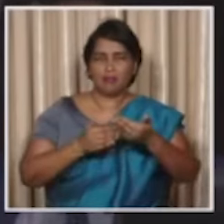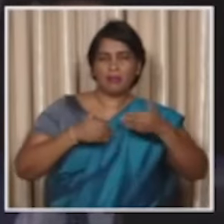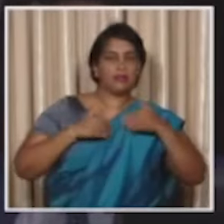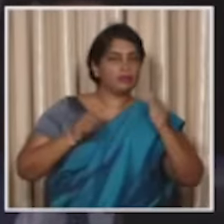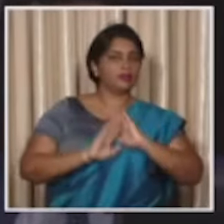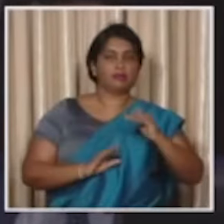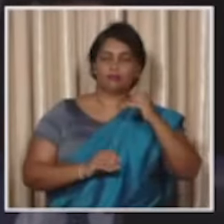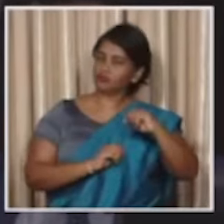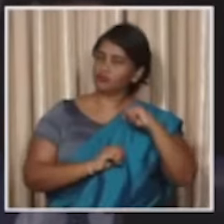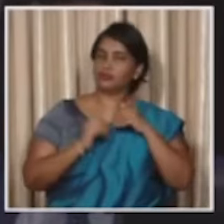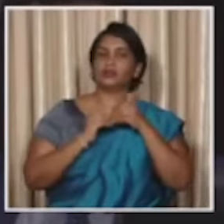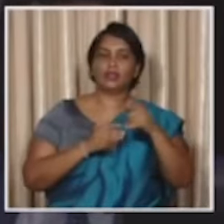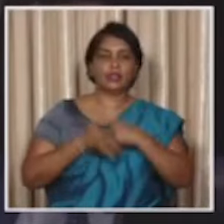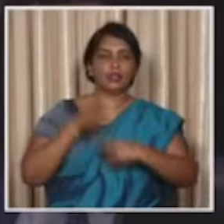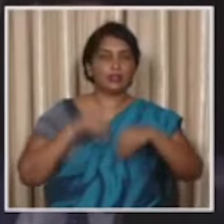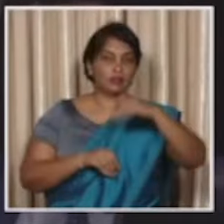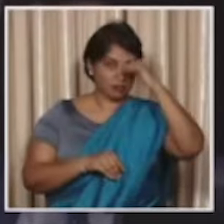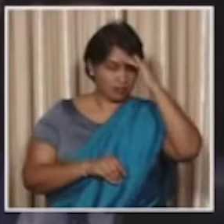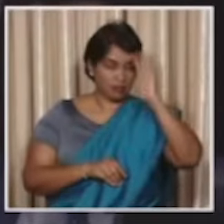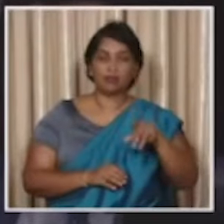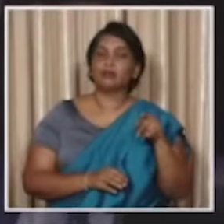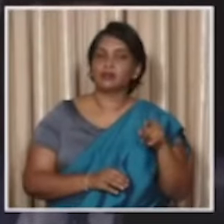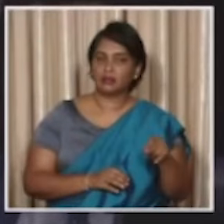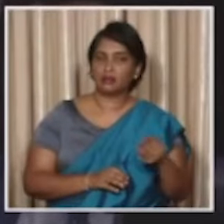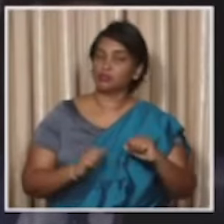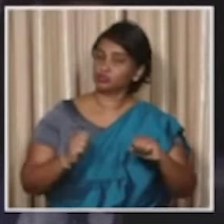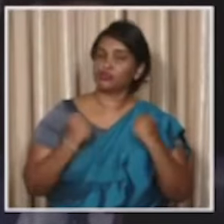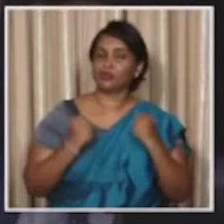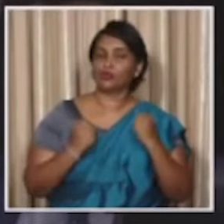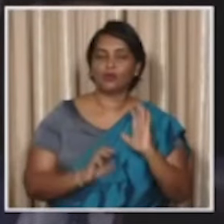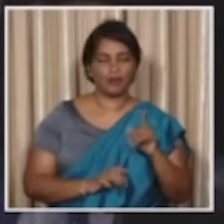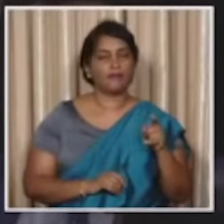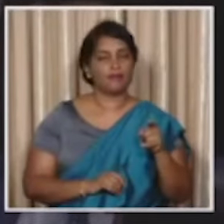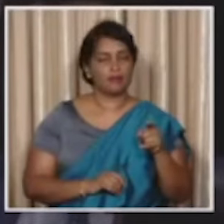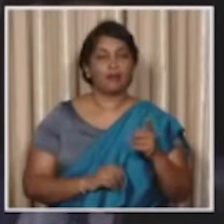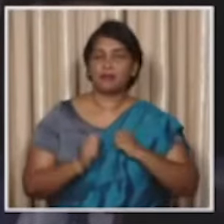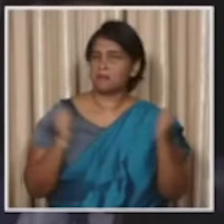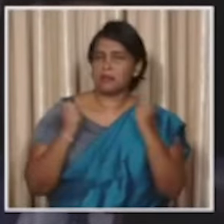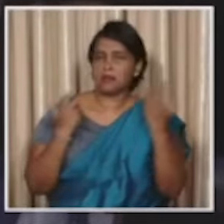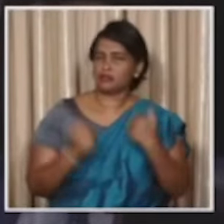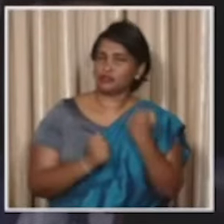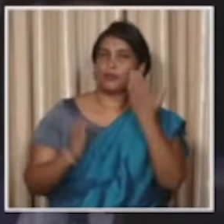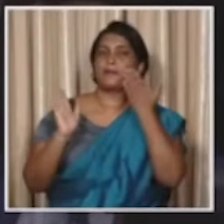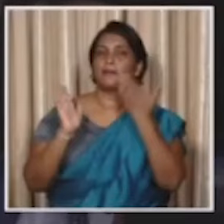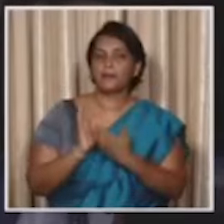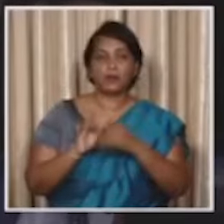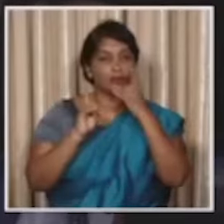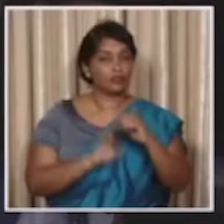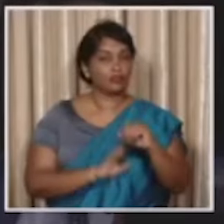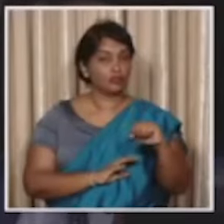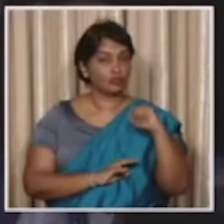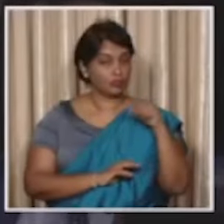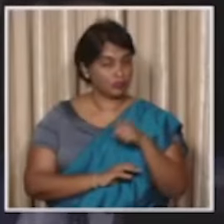නැති නායකයෙක්. දේශපාලන නායකයෙක් වුණාම නිර්භීතකම තියෙන්න ඕනේ. ඒ නිර්භීතකම පෙන්නවා. ඒ